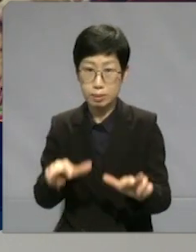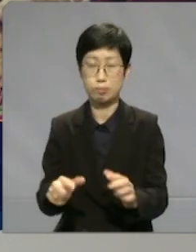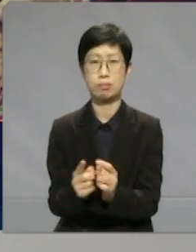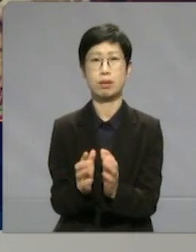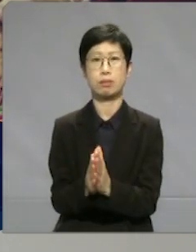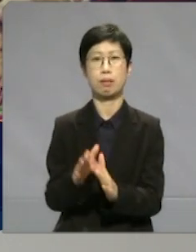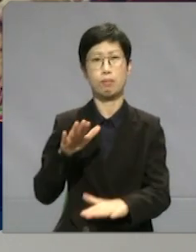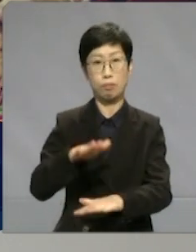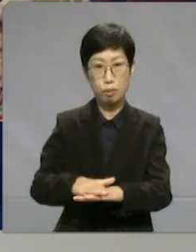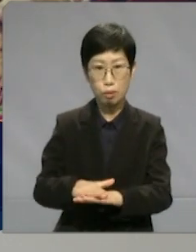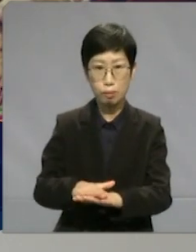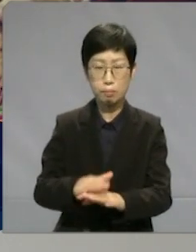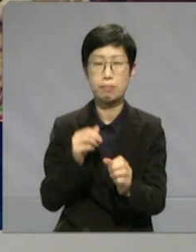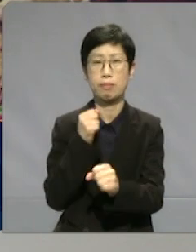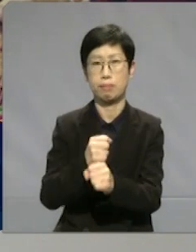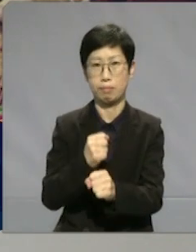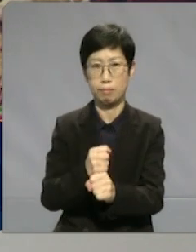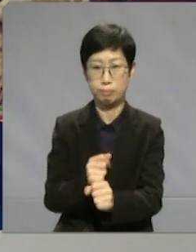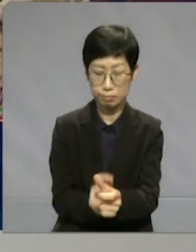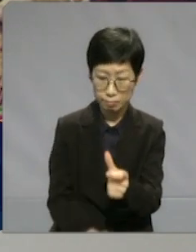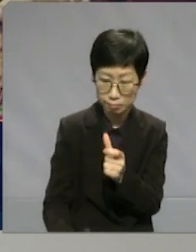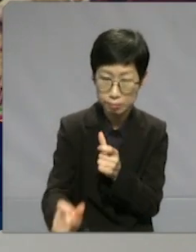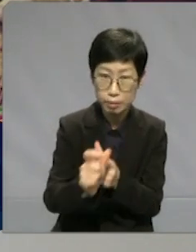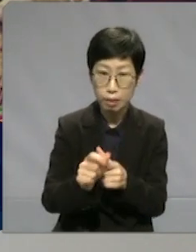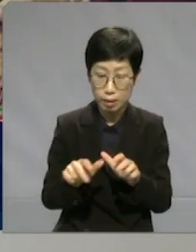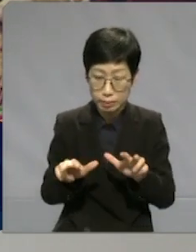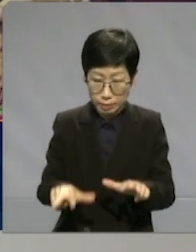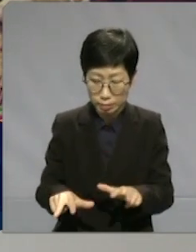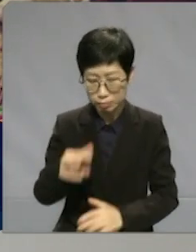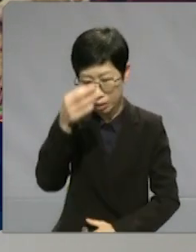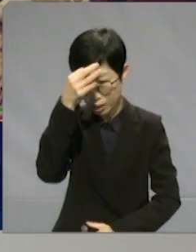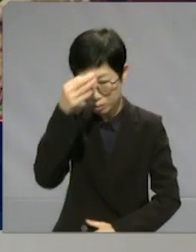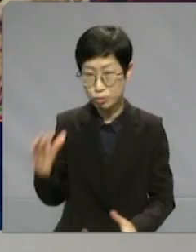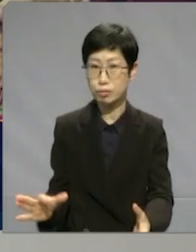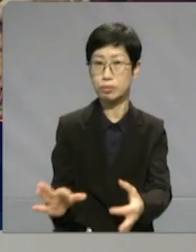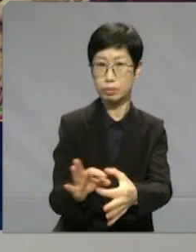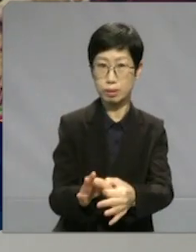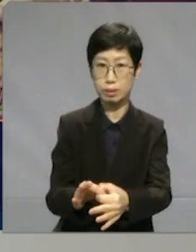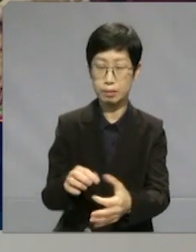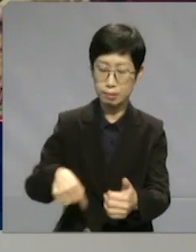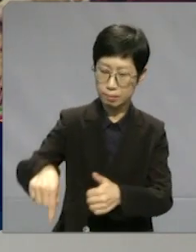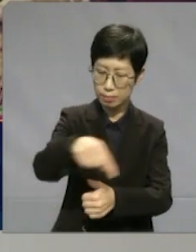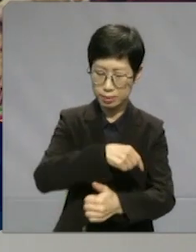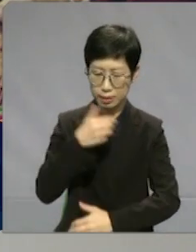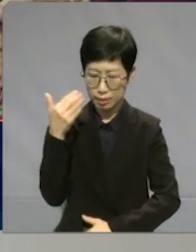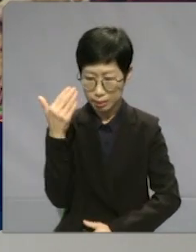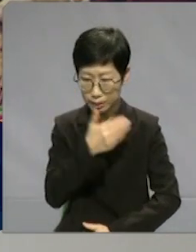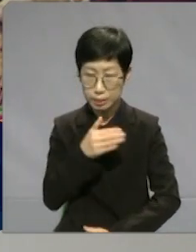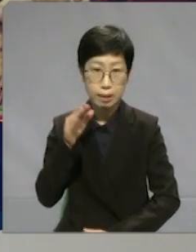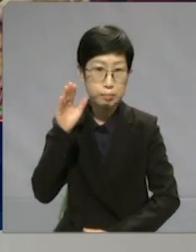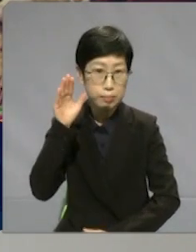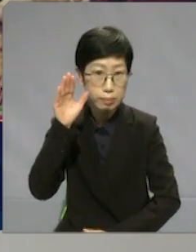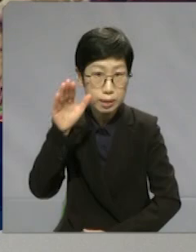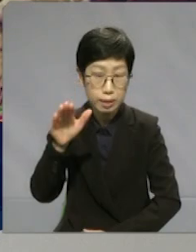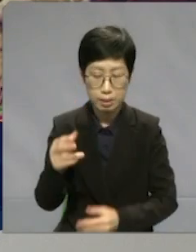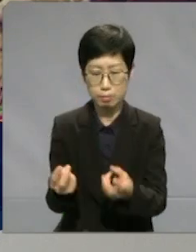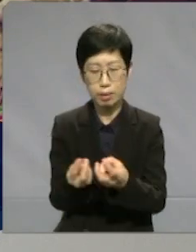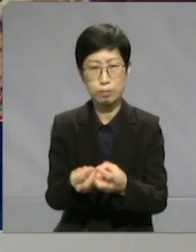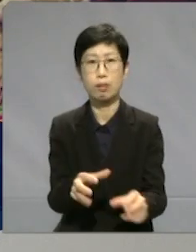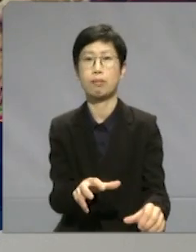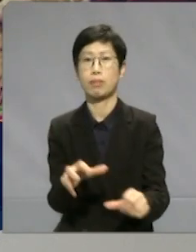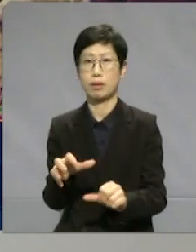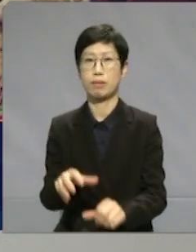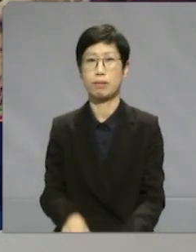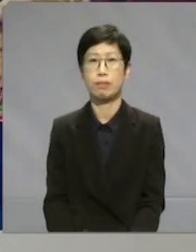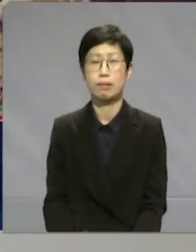작업을 하고 있는데요 여기서 그치지 않고 현대 기술을 접목하며 친환경적인 미래 직조 방식까지 그려내고